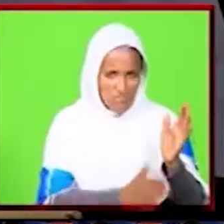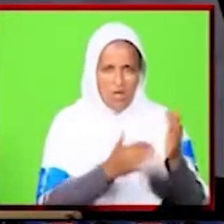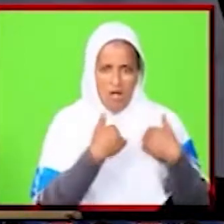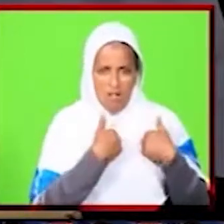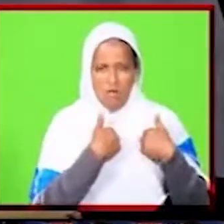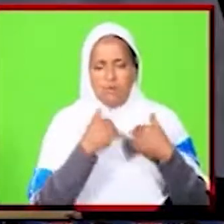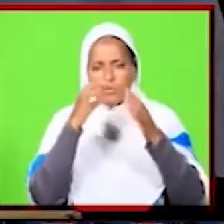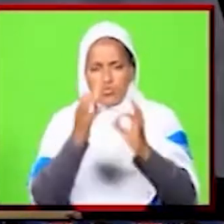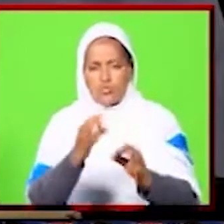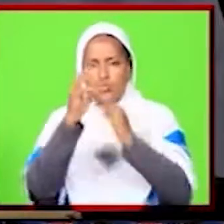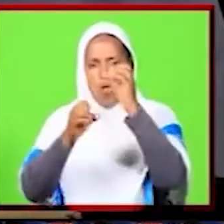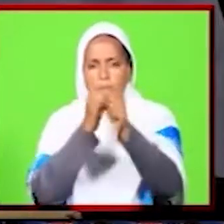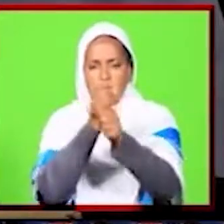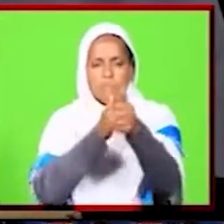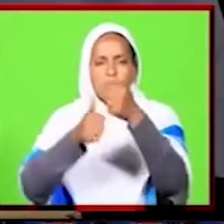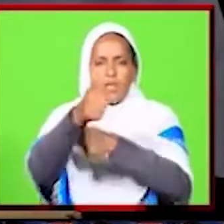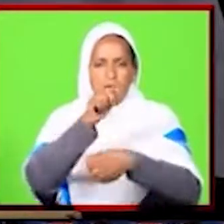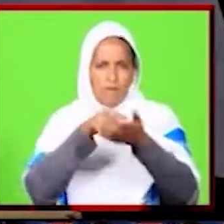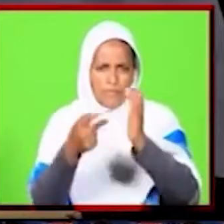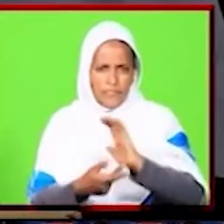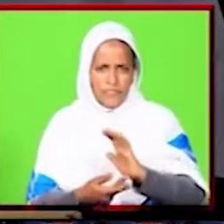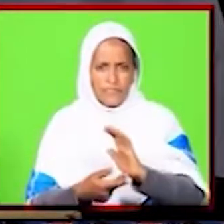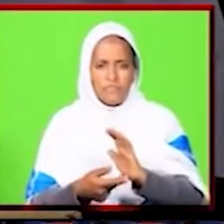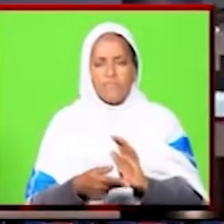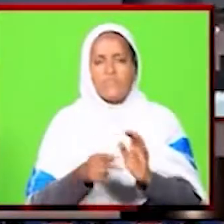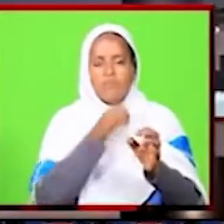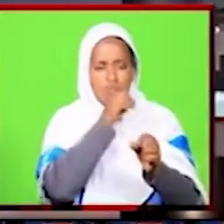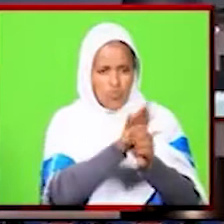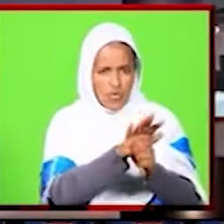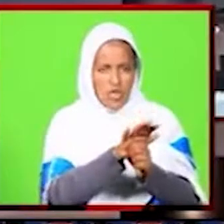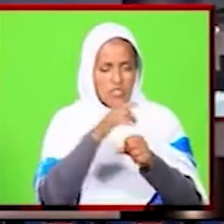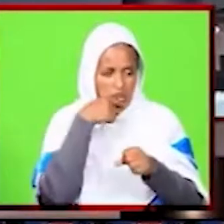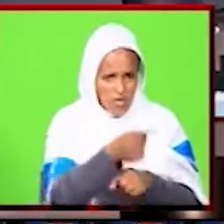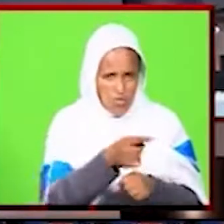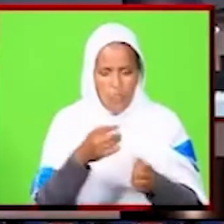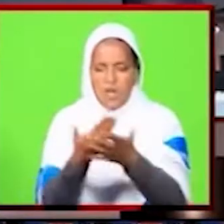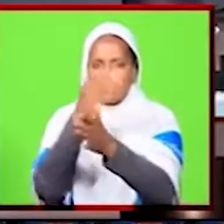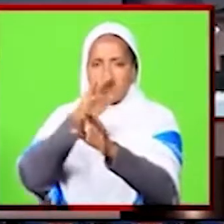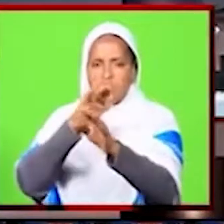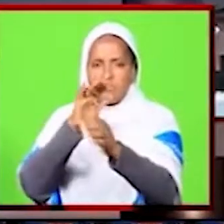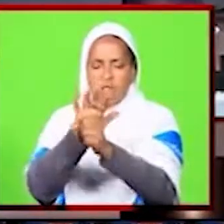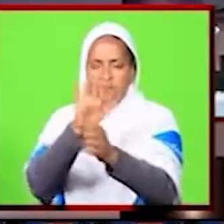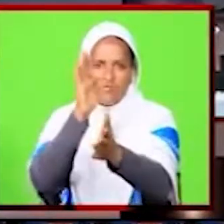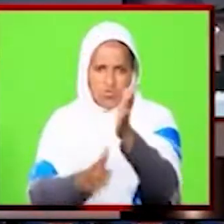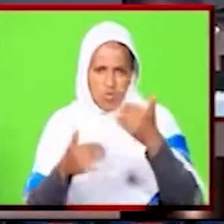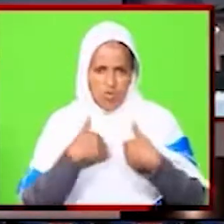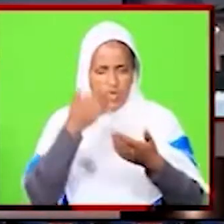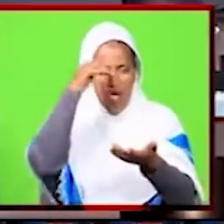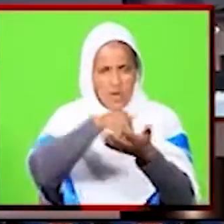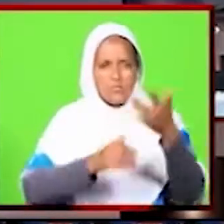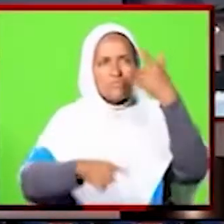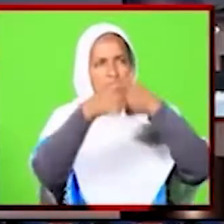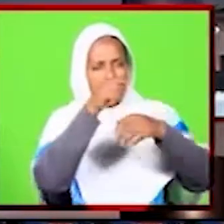በዛው በብሉይ እየተፈጸሙ አሉ፣ በተወሰኑ ዓመታት መቀዳደም ማለት ነው። በብሉይ ኪዳን ተነግረው በሐዲስ ኪዳን የተፈጸሙ አሉ፣